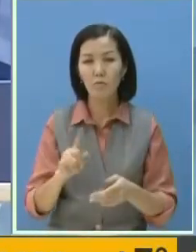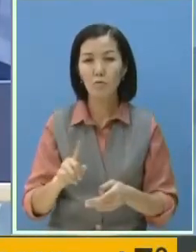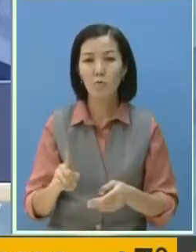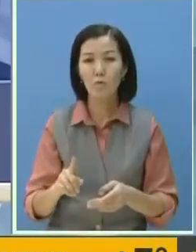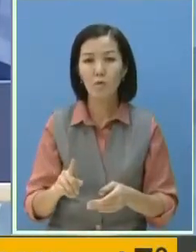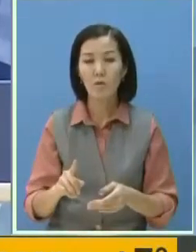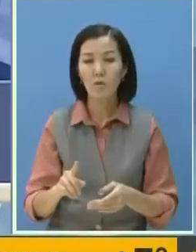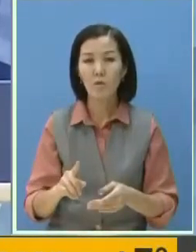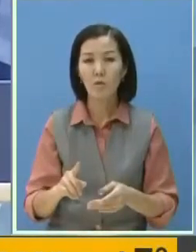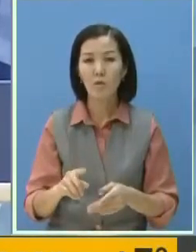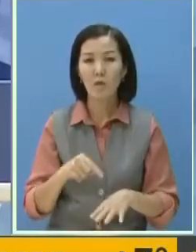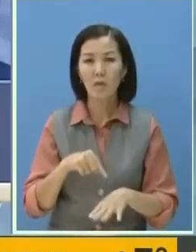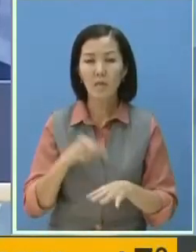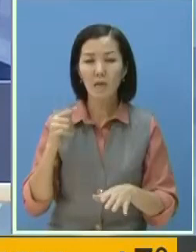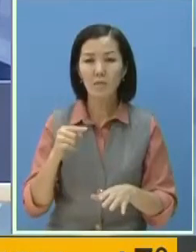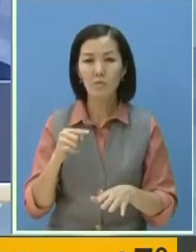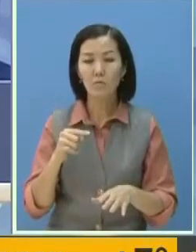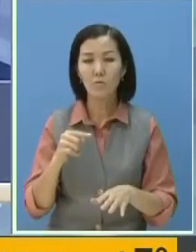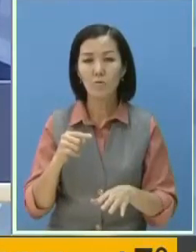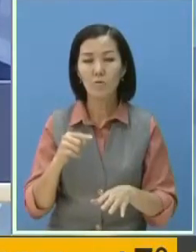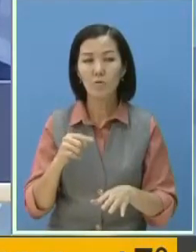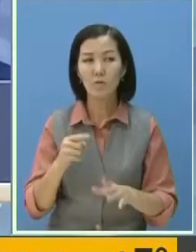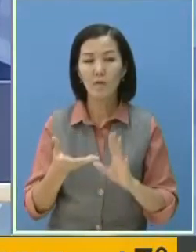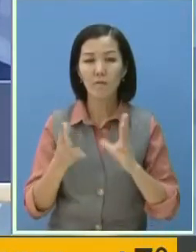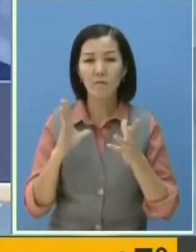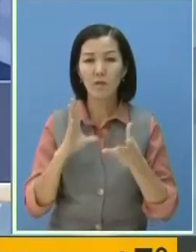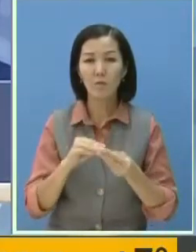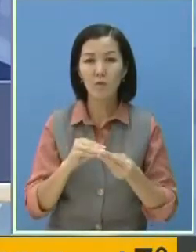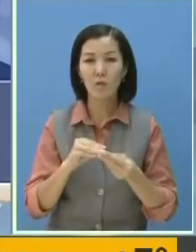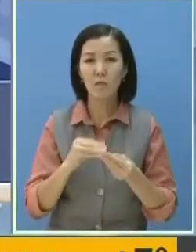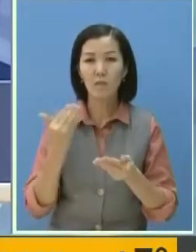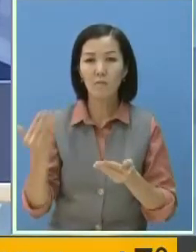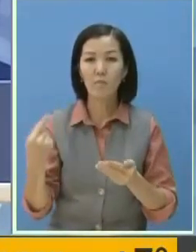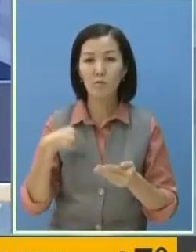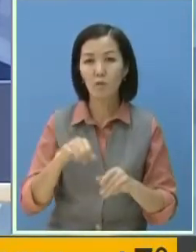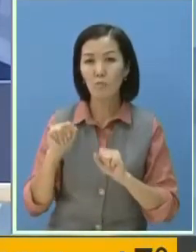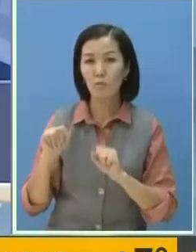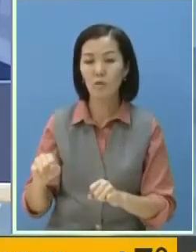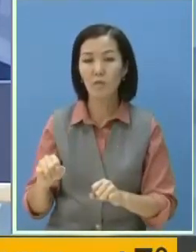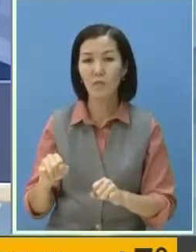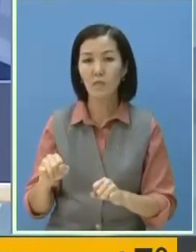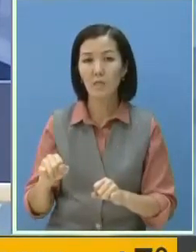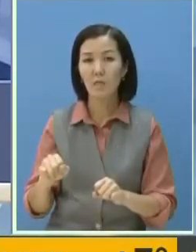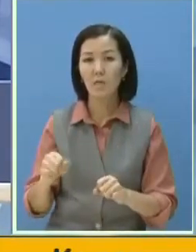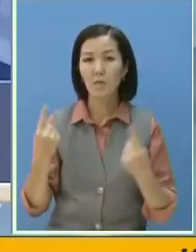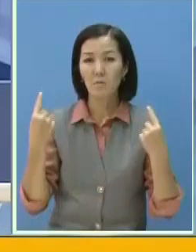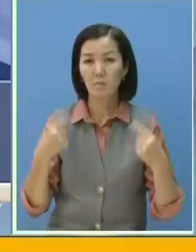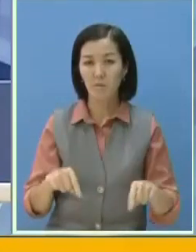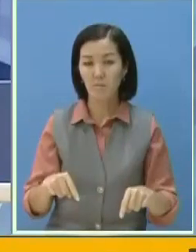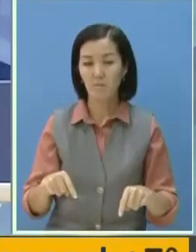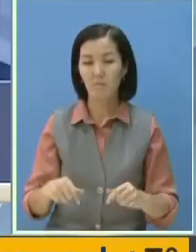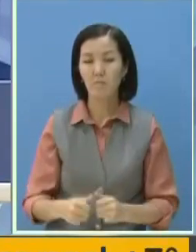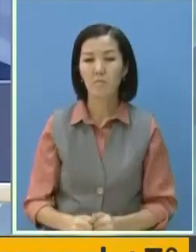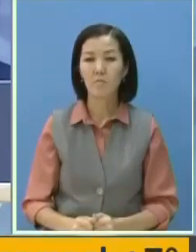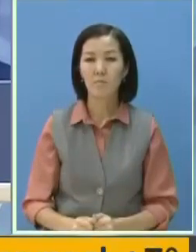такую массивную реакцию, и в конце концов твой же иммунитет тебя же и разрушает, и губит, да, и даже приводит к